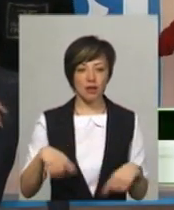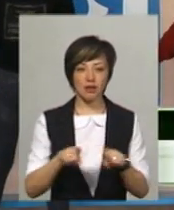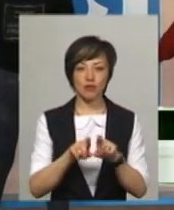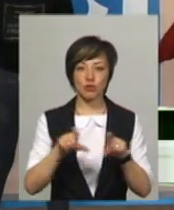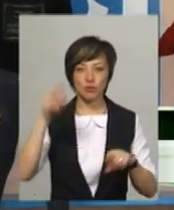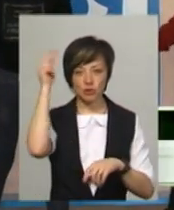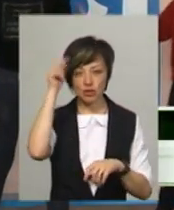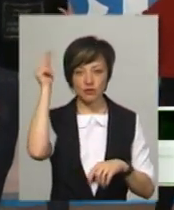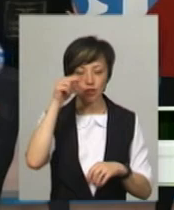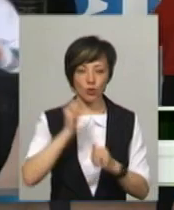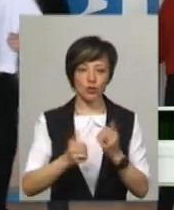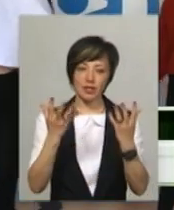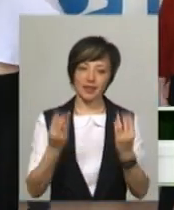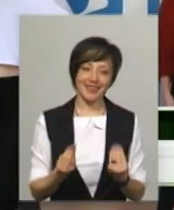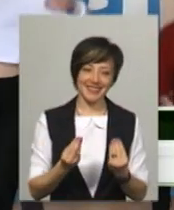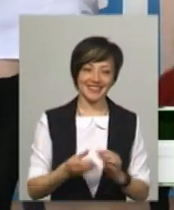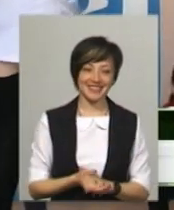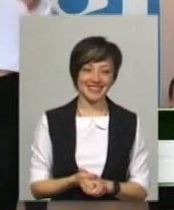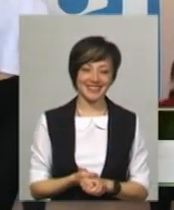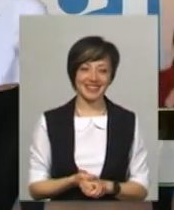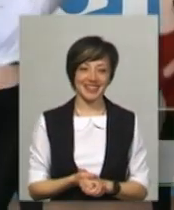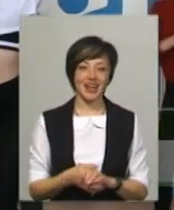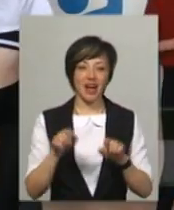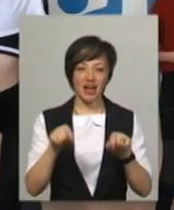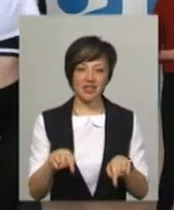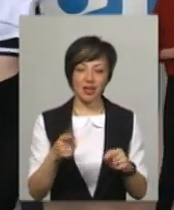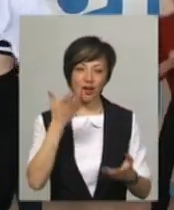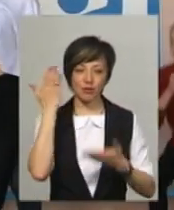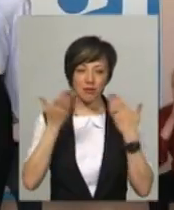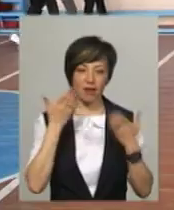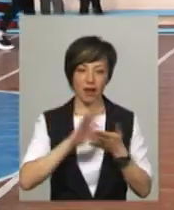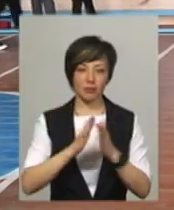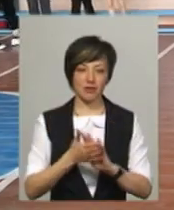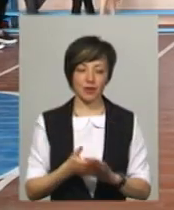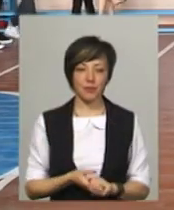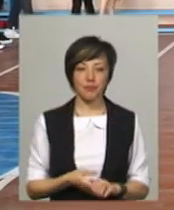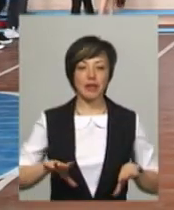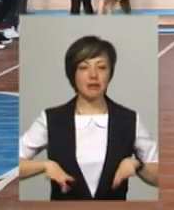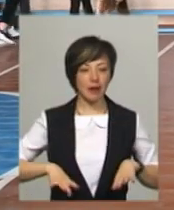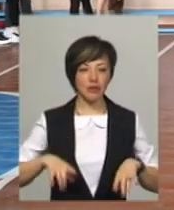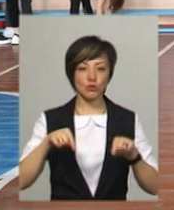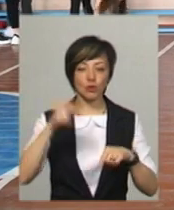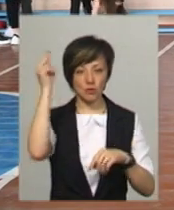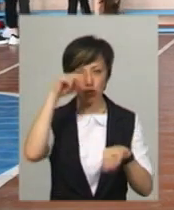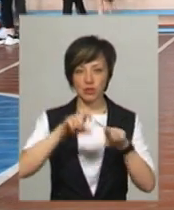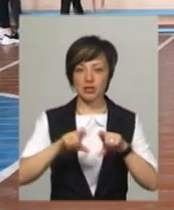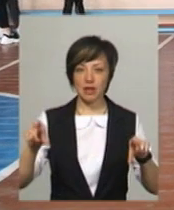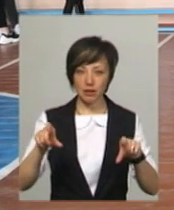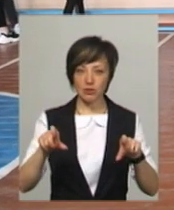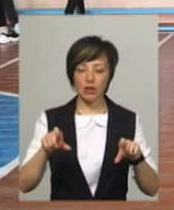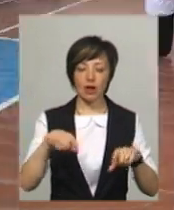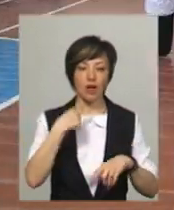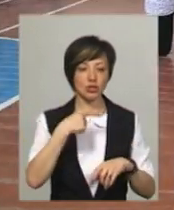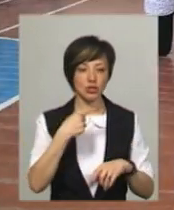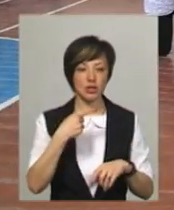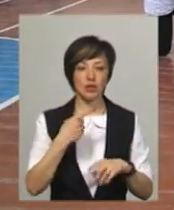школі вчишся кожен день. О, черлідинг якось розбавляє атмосферу по-любому. Тренер з черлідингу цього навчального закладу Тетяна Середа